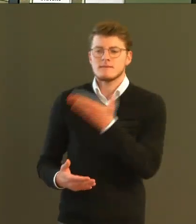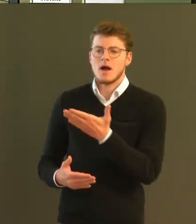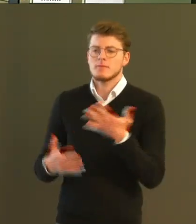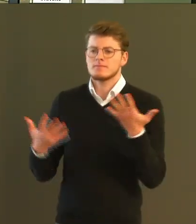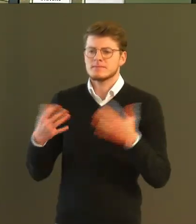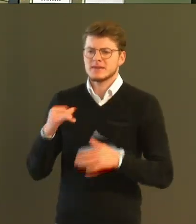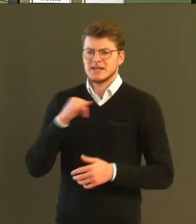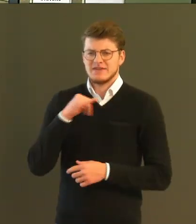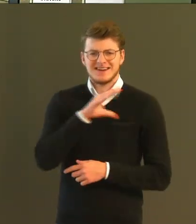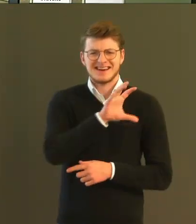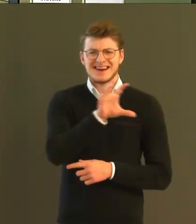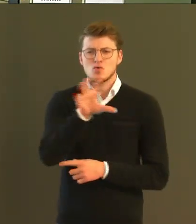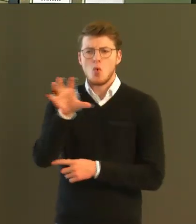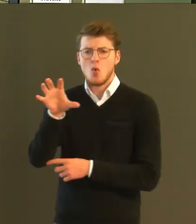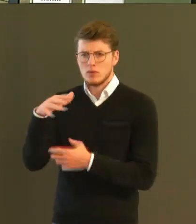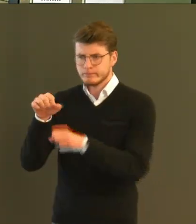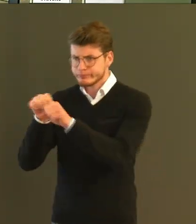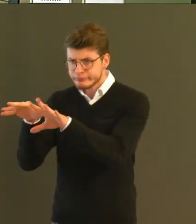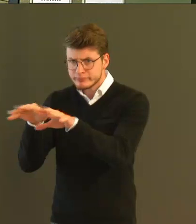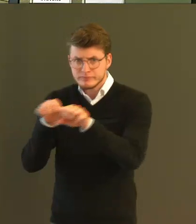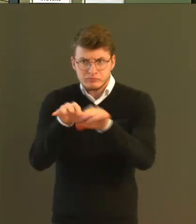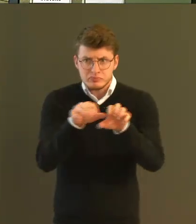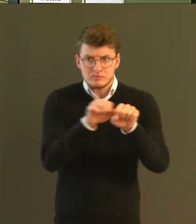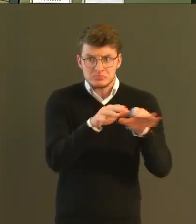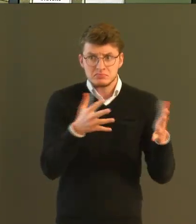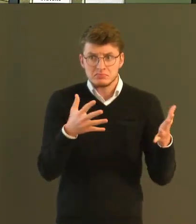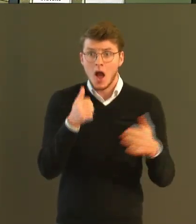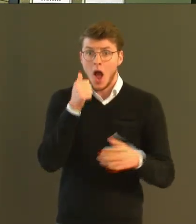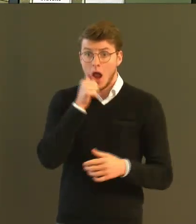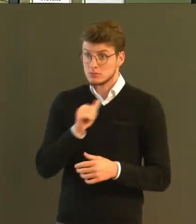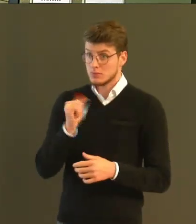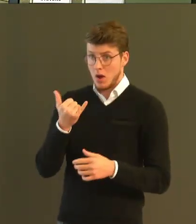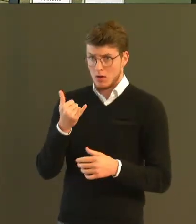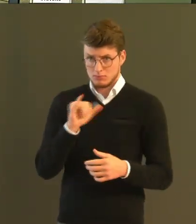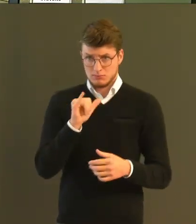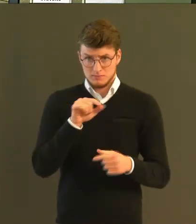india que nous dans ce pays que votre niveau